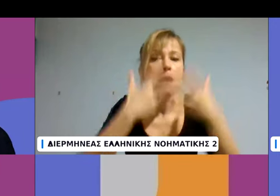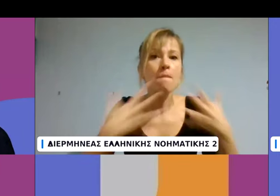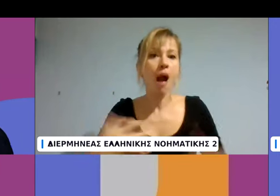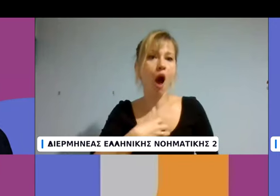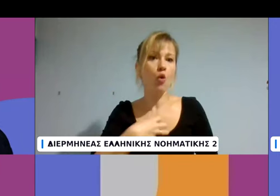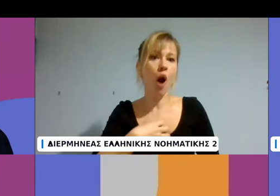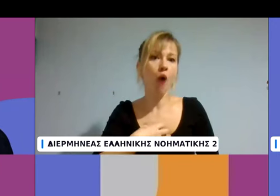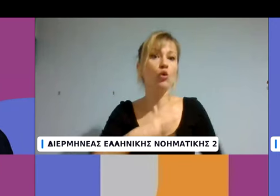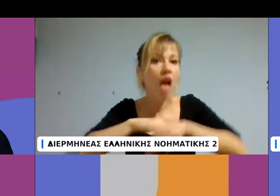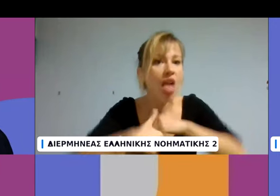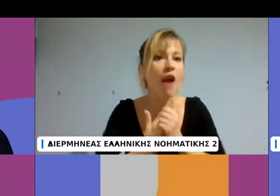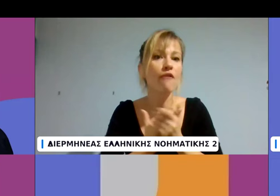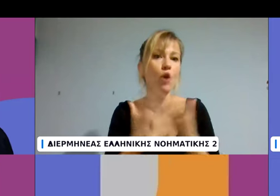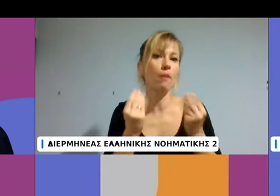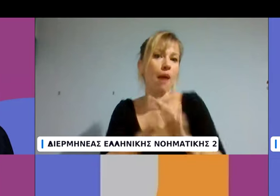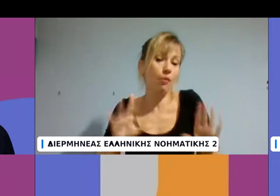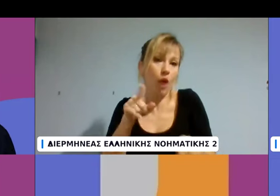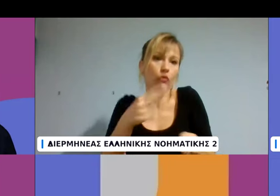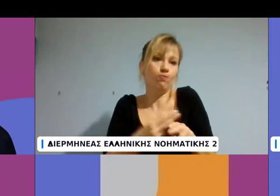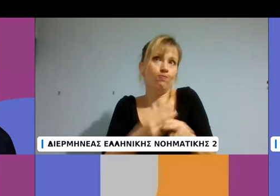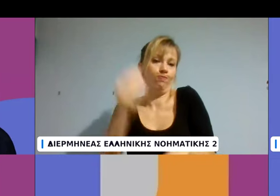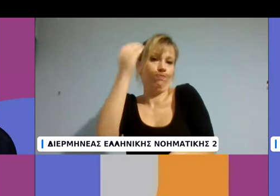συναδέλφους. Έχουμε και κάποιες ιδέες